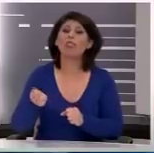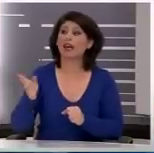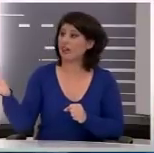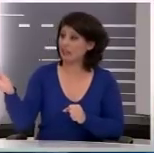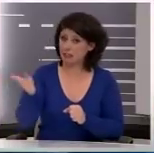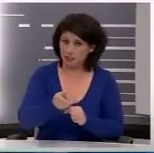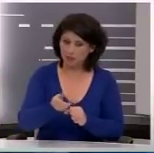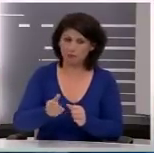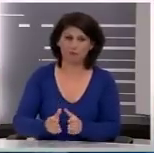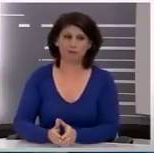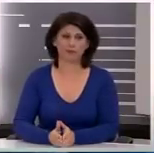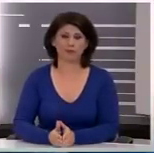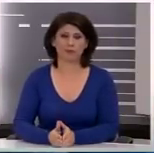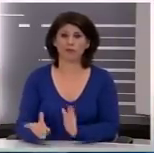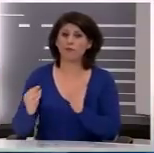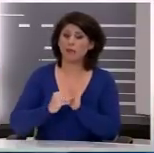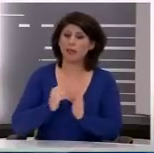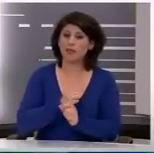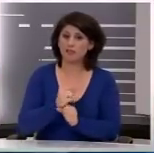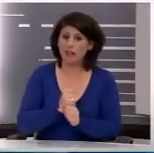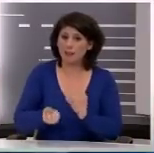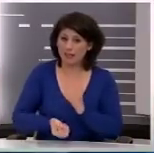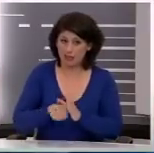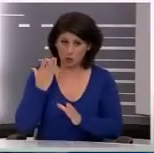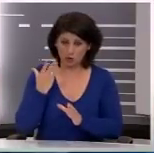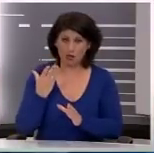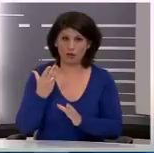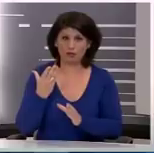εσείς. Που βάζατε φάρμακα καινούργια